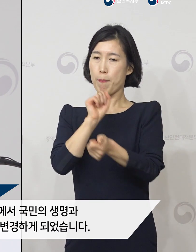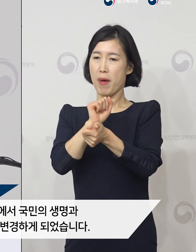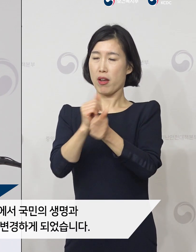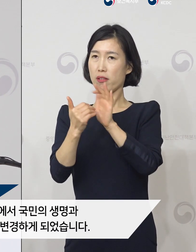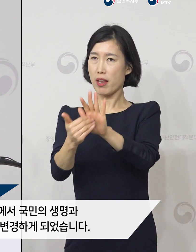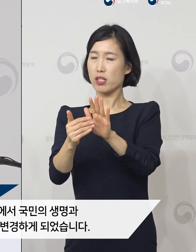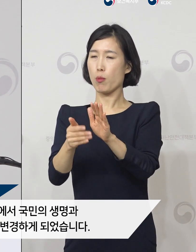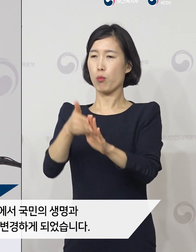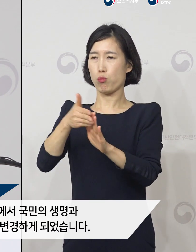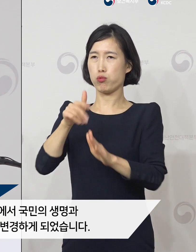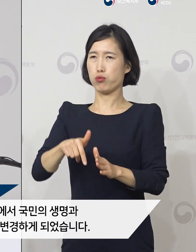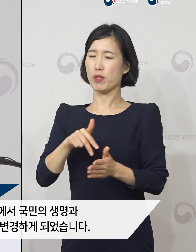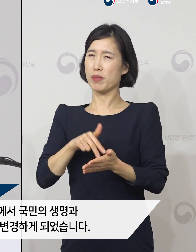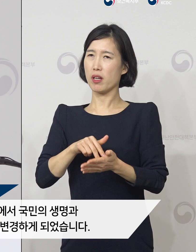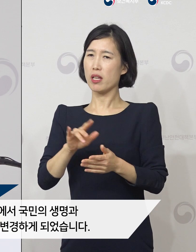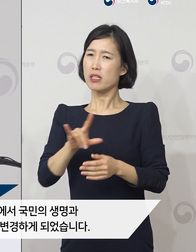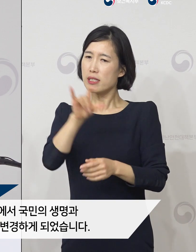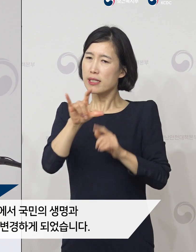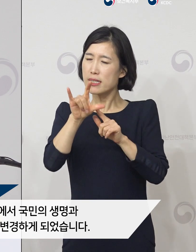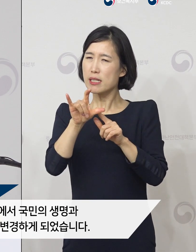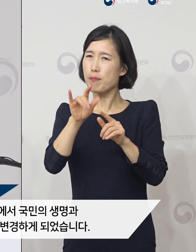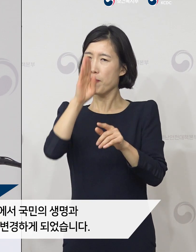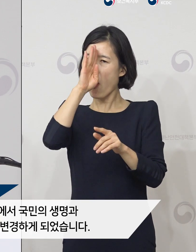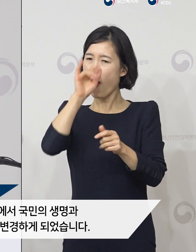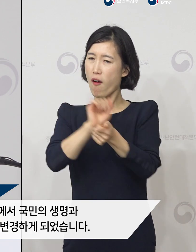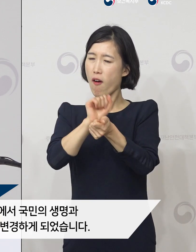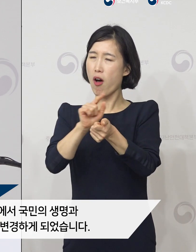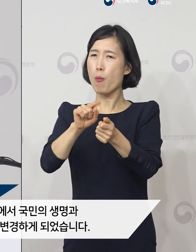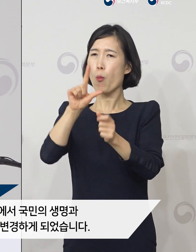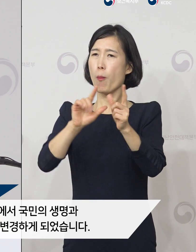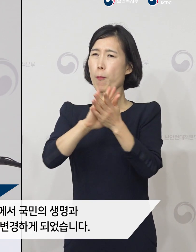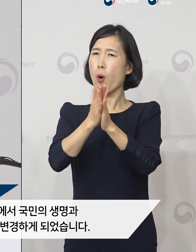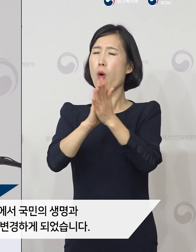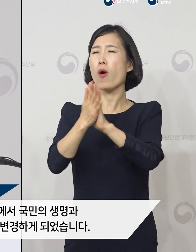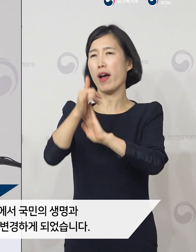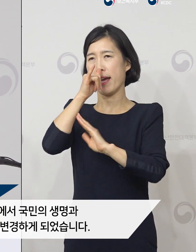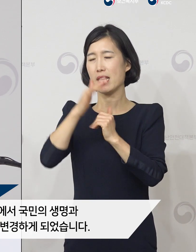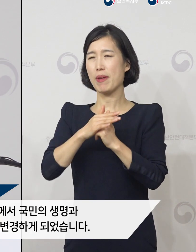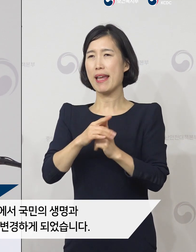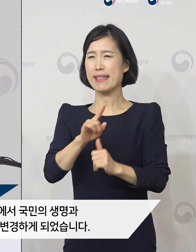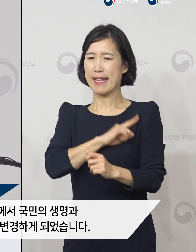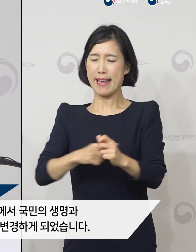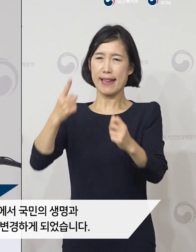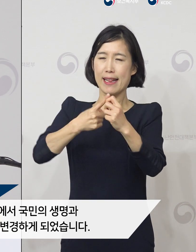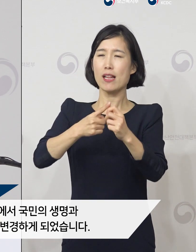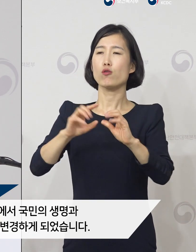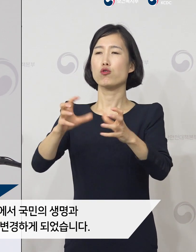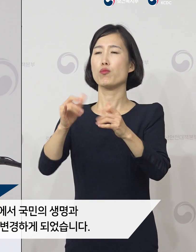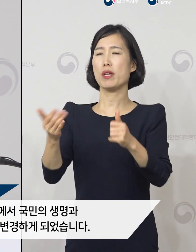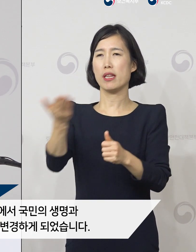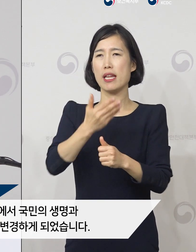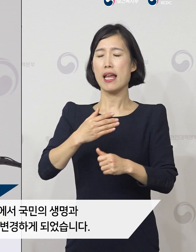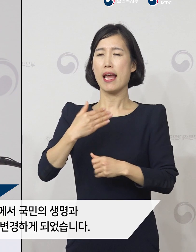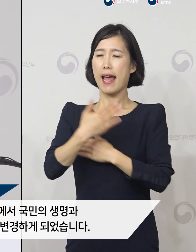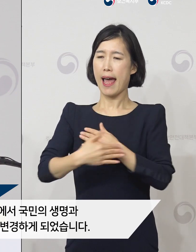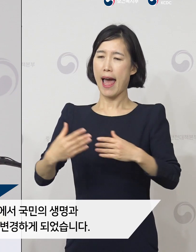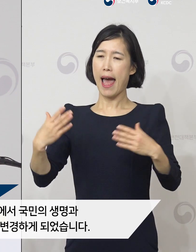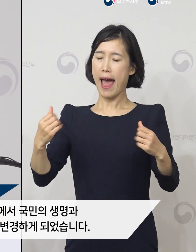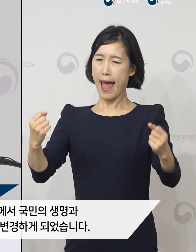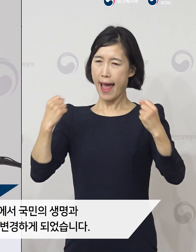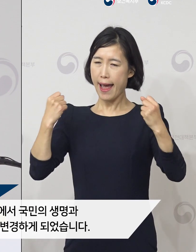중앙방역대책본부는 변화하는 감염병 유행 상황에서 국민의 생명과 안전을 최우선으로 고려하여